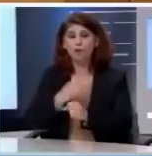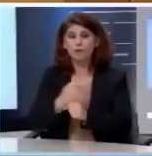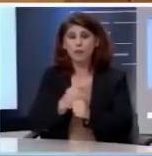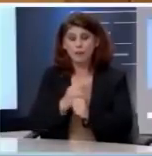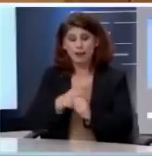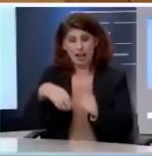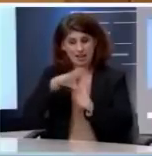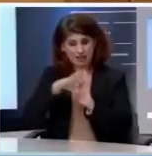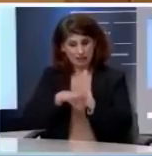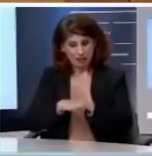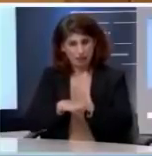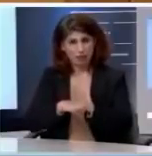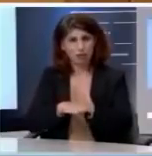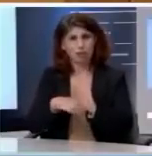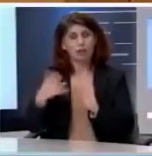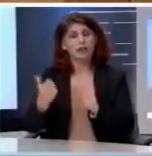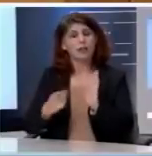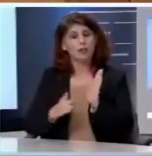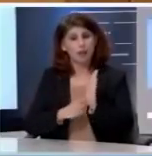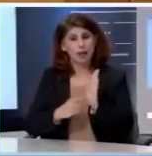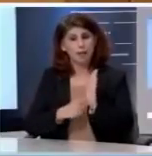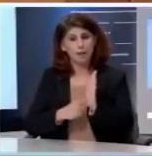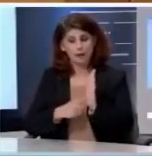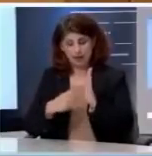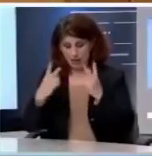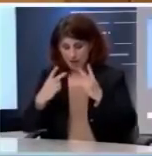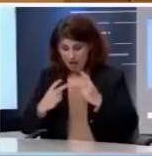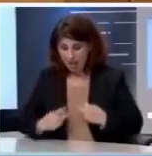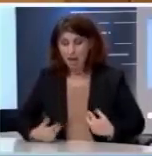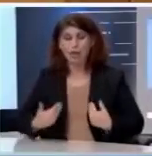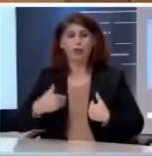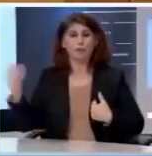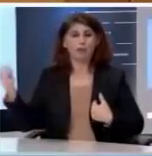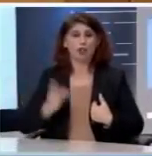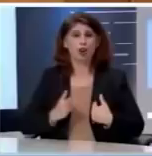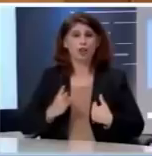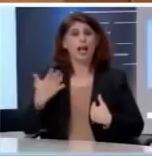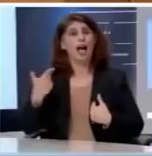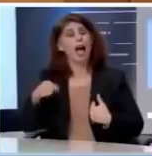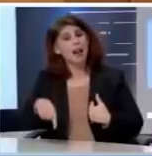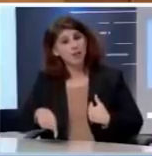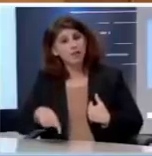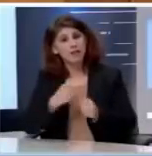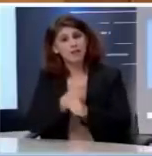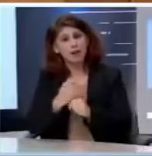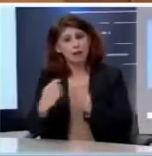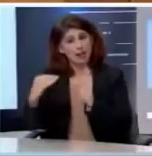στη λίστα και θα έπρεπε να ελεγχθώ από την Τρόικα για το αν αυτά έχουν